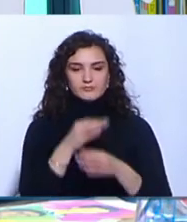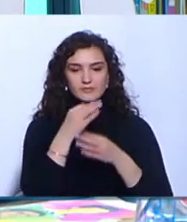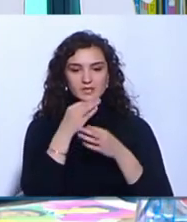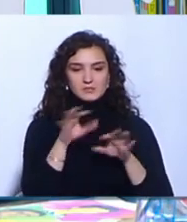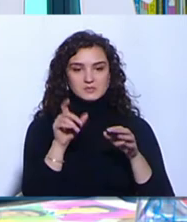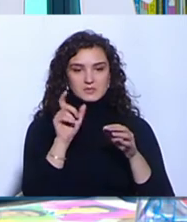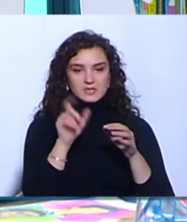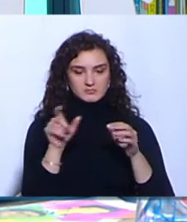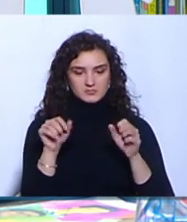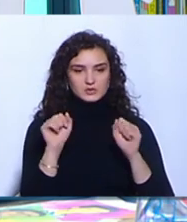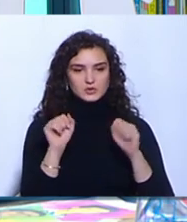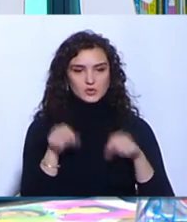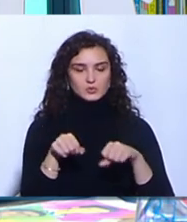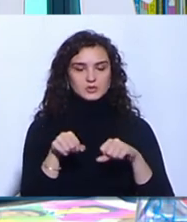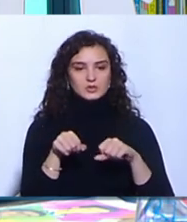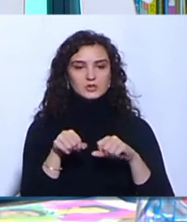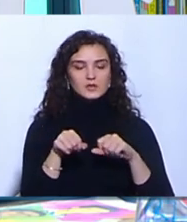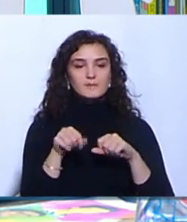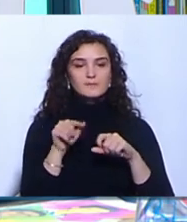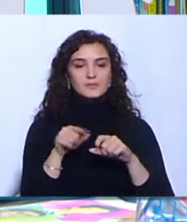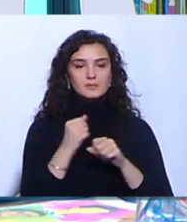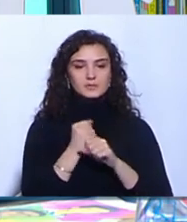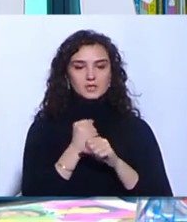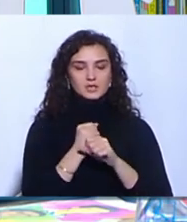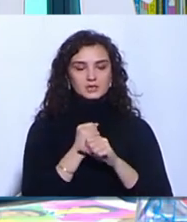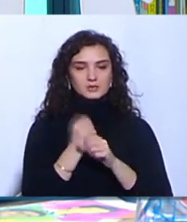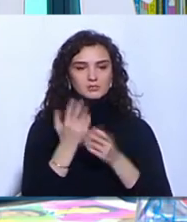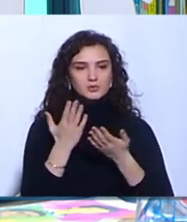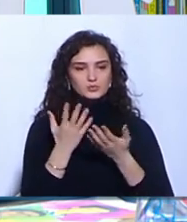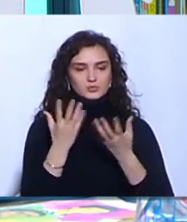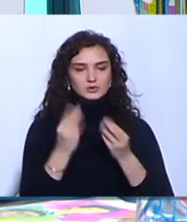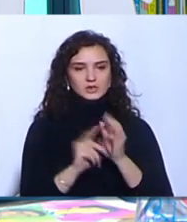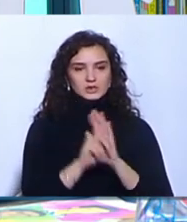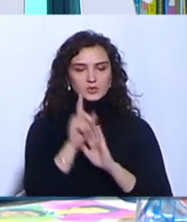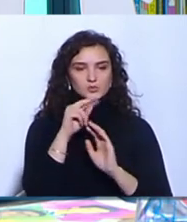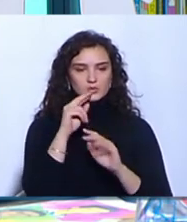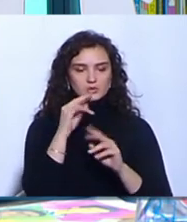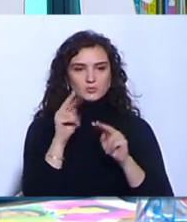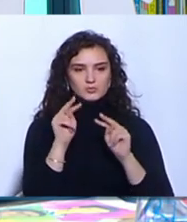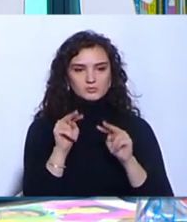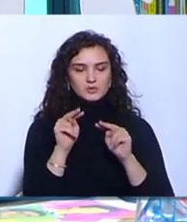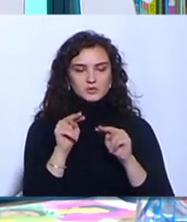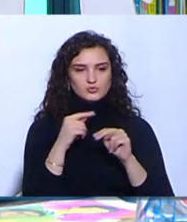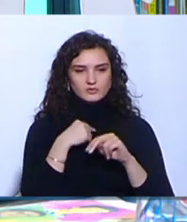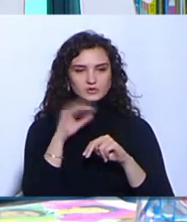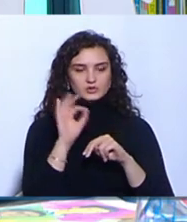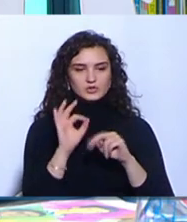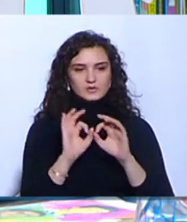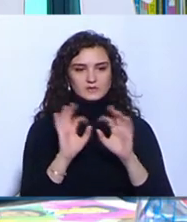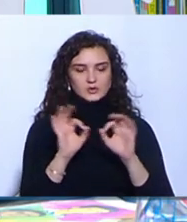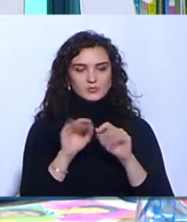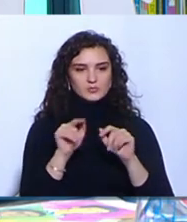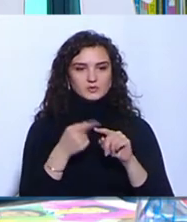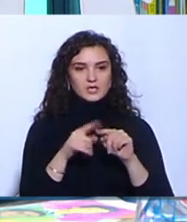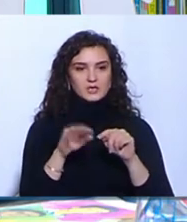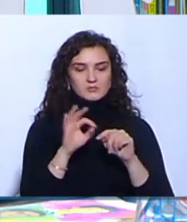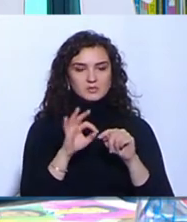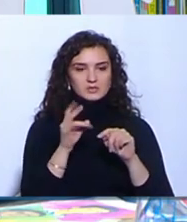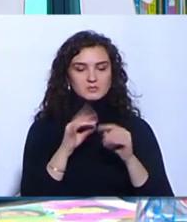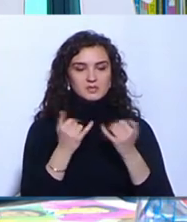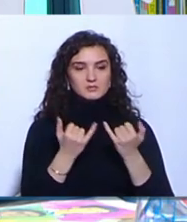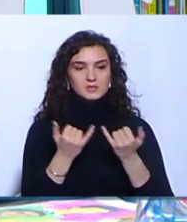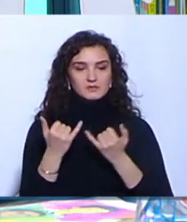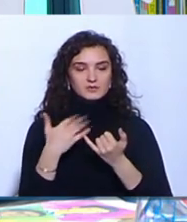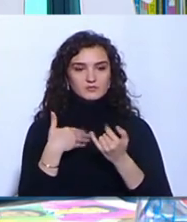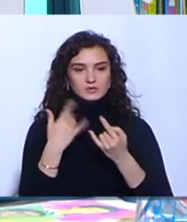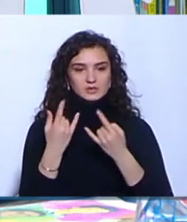გაუთვითცნობიერებელ ადამიანსაც შეუძლია ამის გაკეთება. თუ დღეიდან მიაქცევს ყურადღებას, ჩვენ ხშირად საუბრობთ ხოლმე ამაზე, მაგრამ დღევანდელი